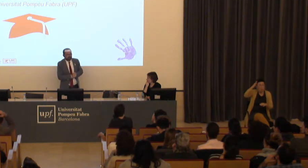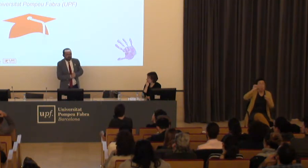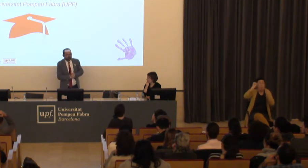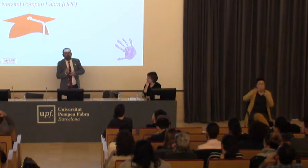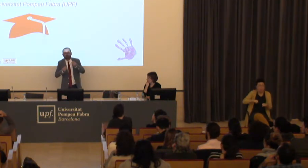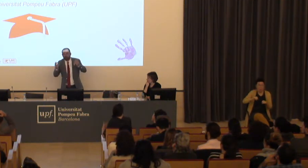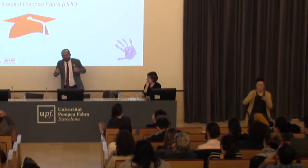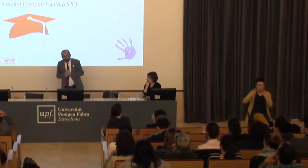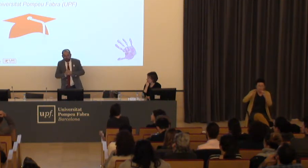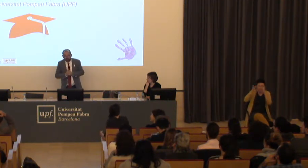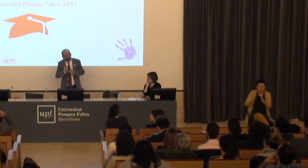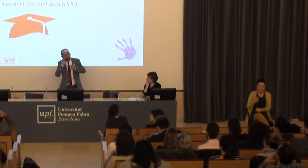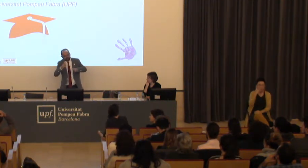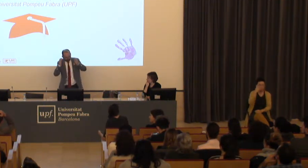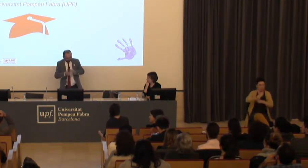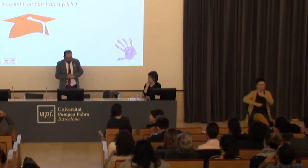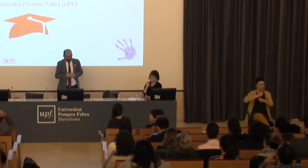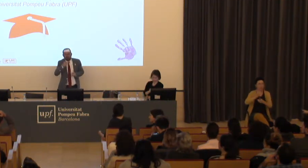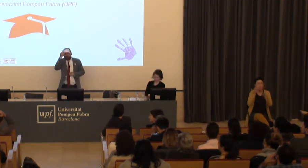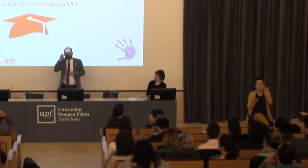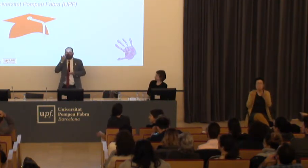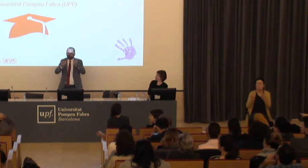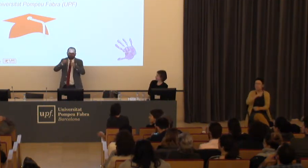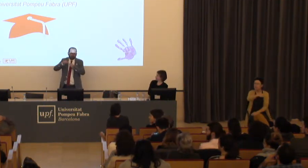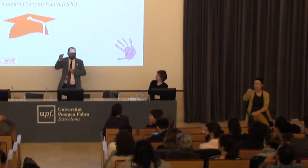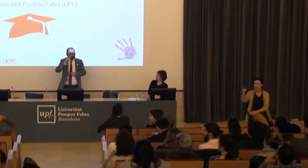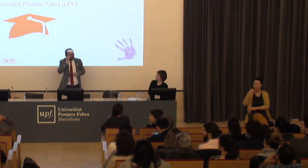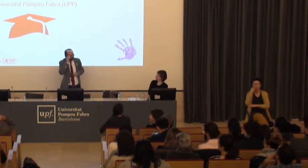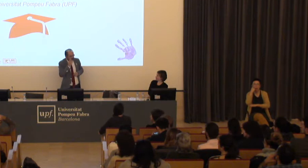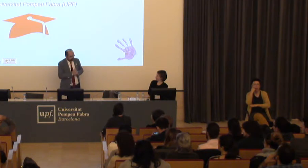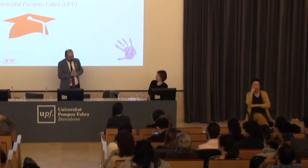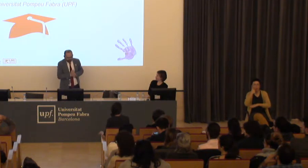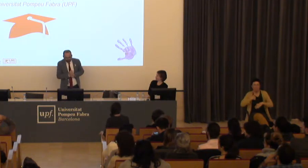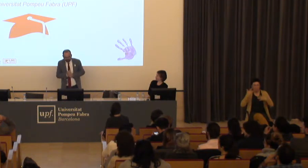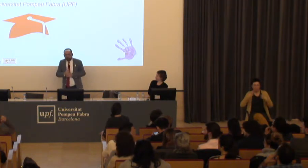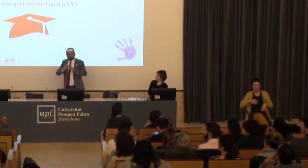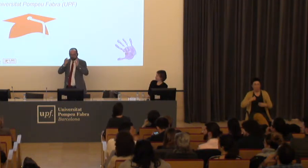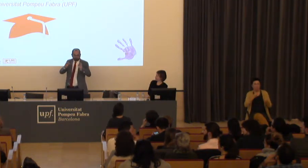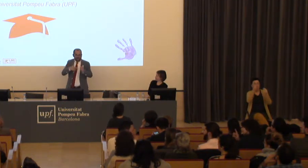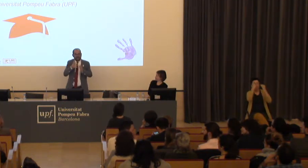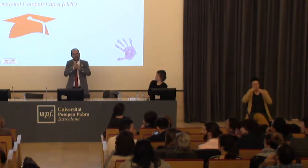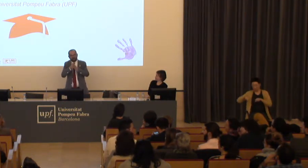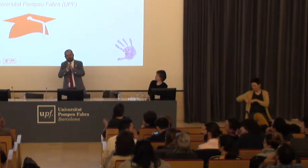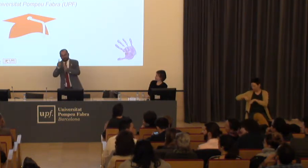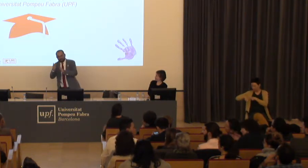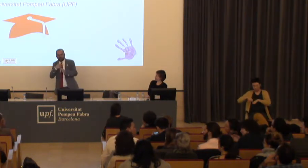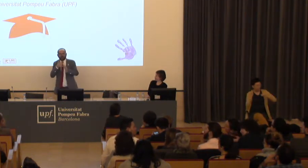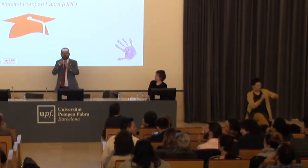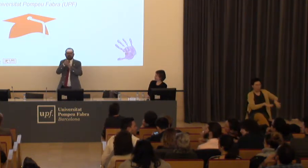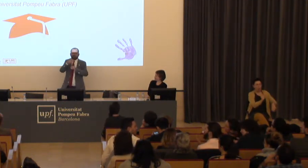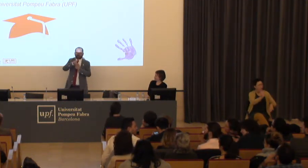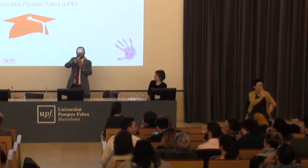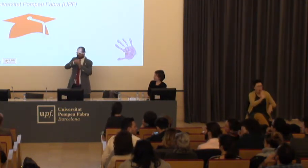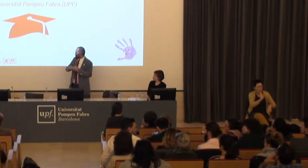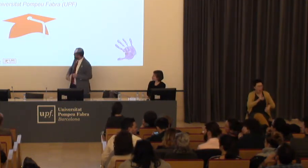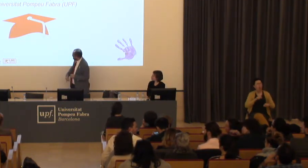anys, tindreu la sensació que aquest títol no serveix per res. I què fem en aquest... Bueno, ja veurem això en el futur, com ho solucionem.